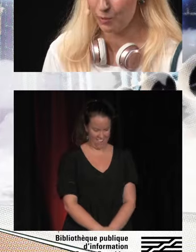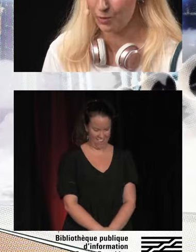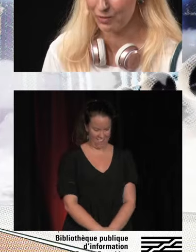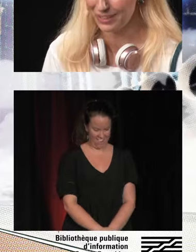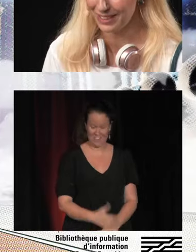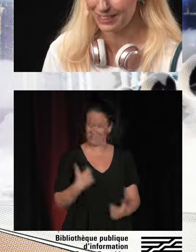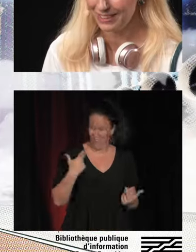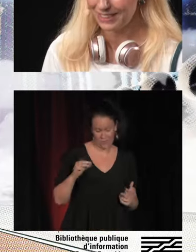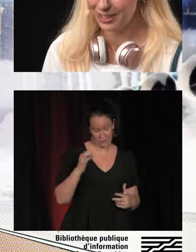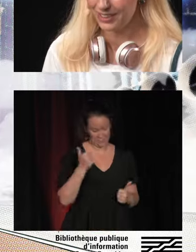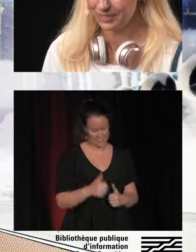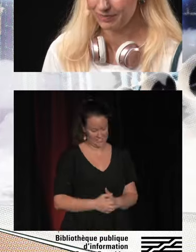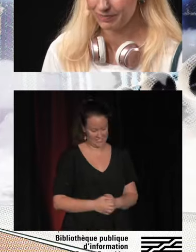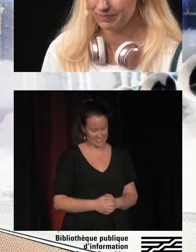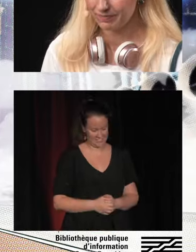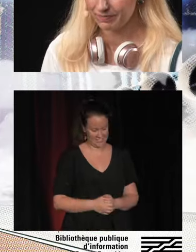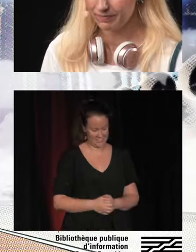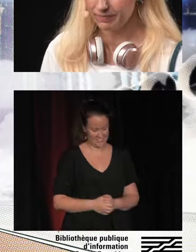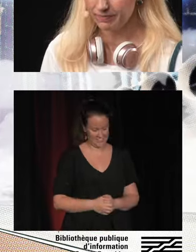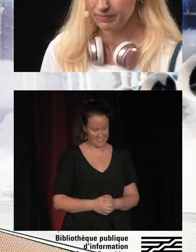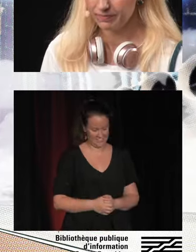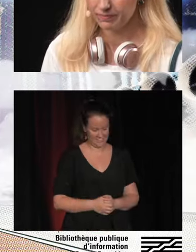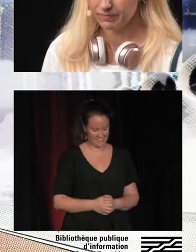Donc... Oh oui, mais moi, ça va nickel. Hein. Ok.